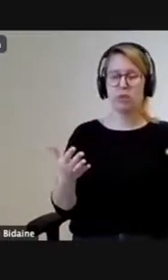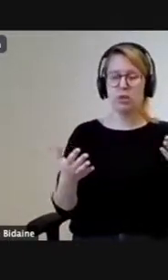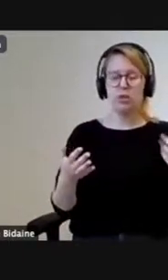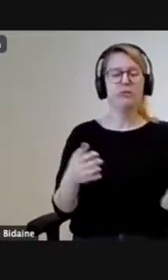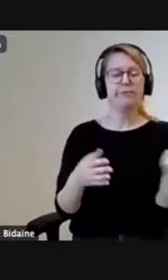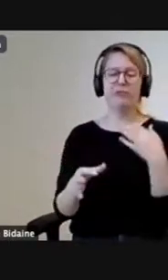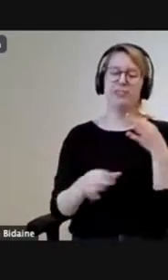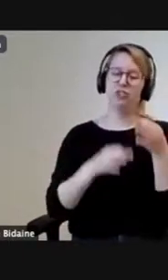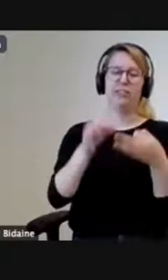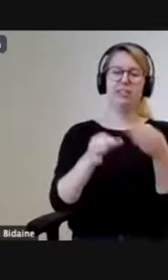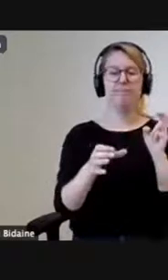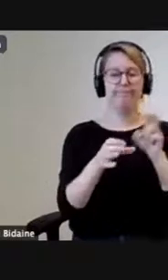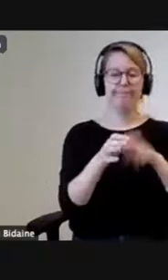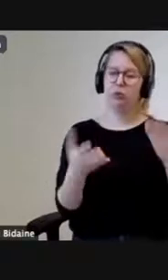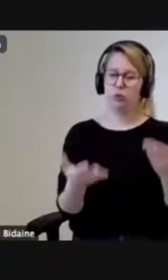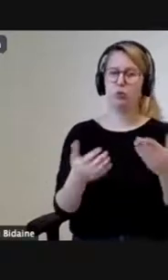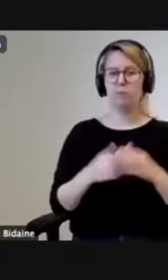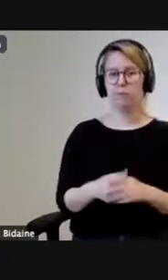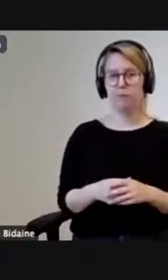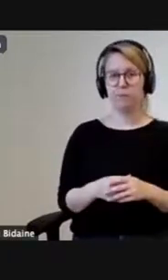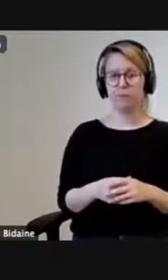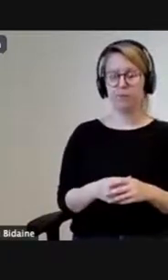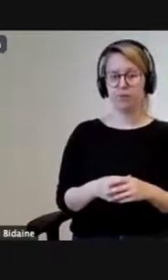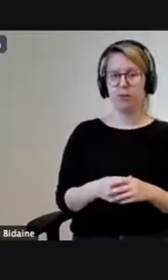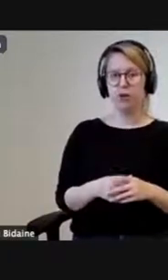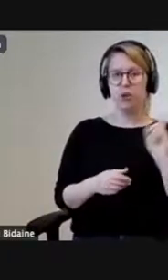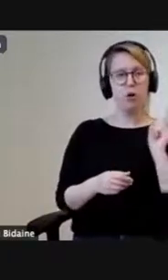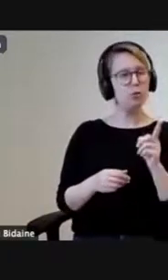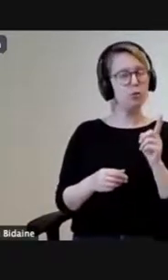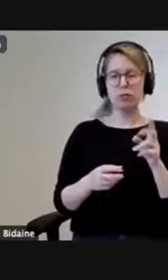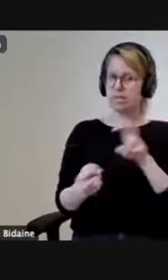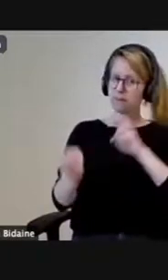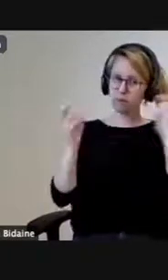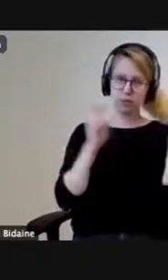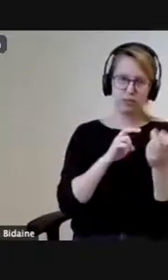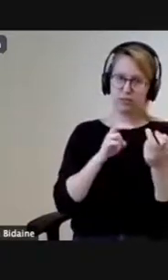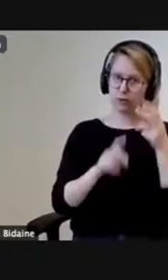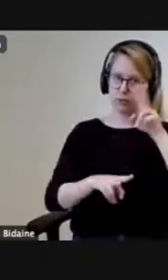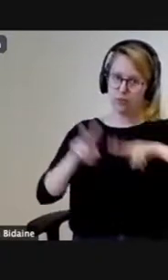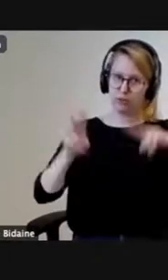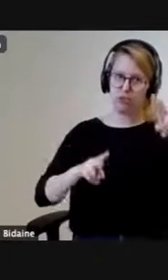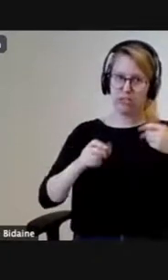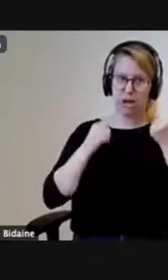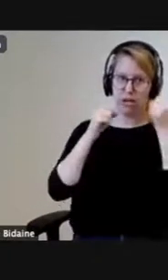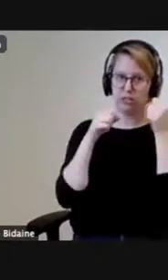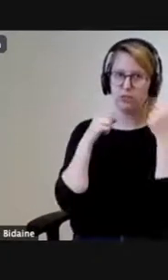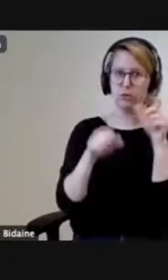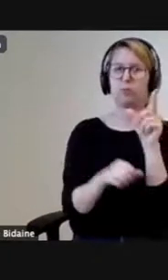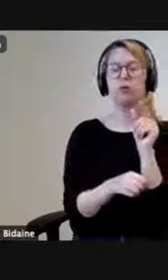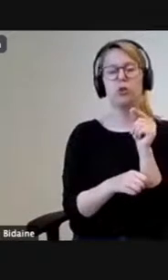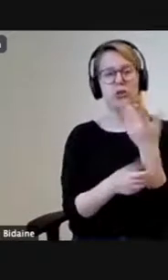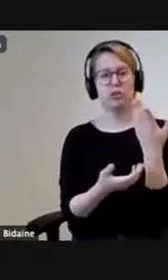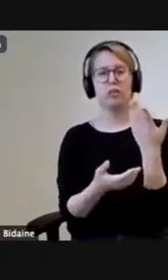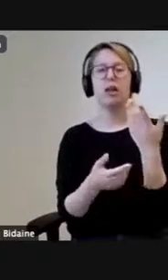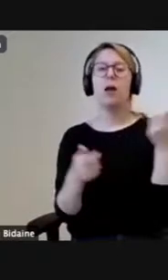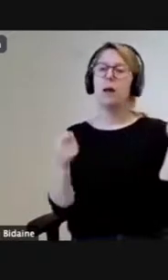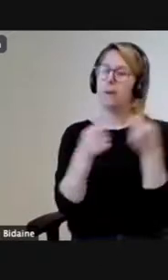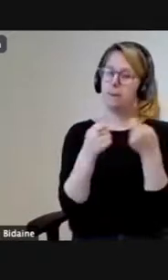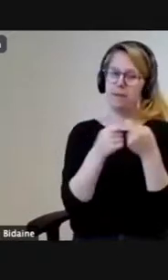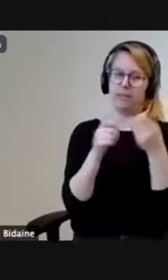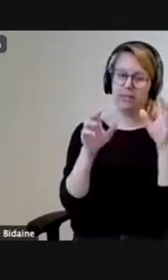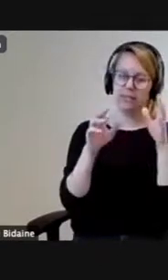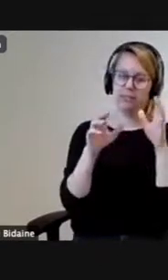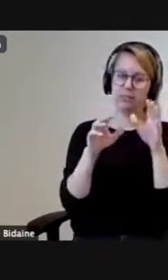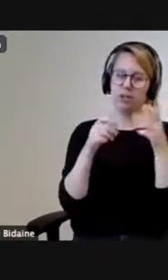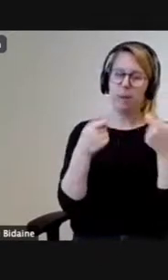la mise en œuvre des différentes actions, du soutien des États membres, du niveau, mais aussi des personnes, des organisations